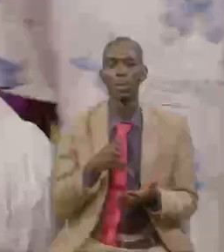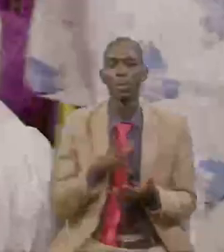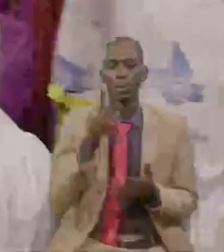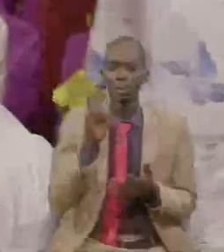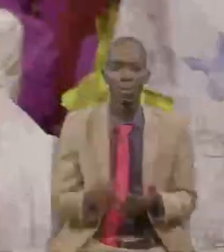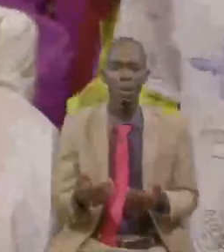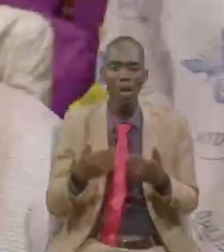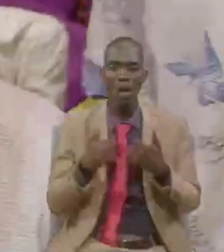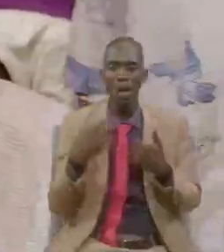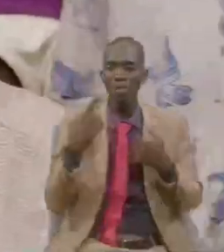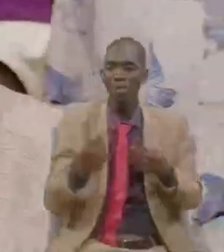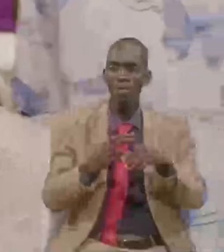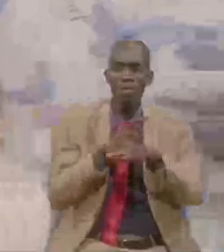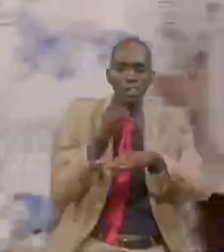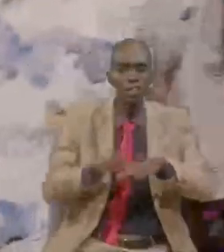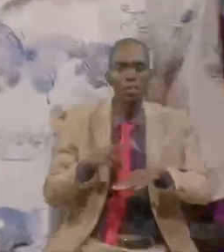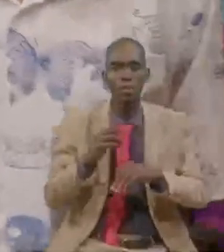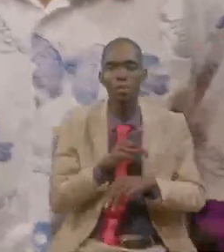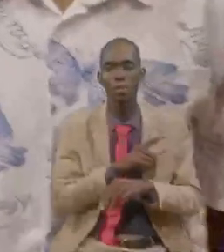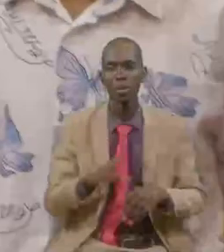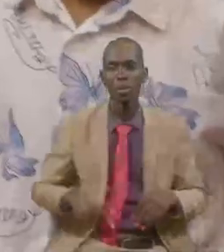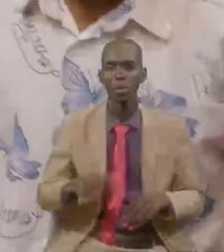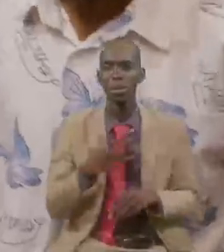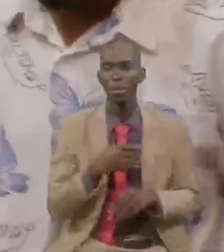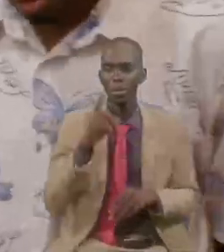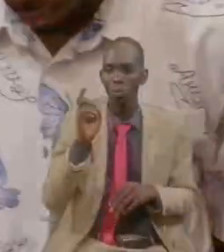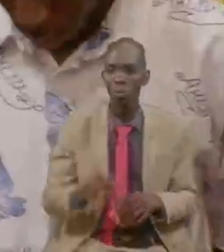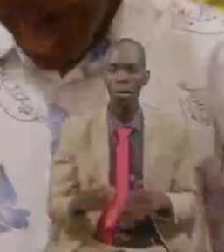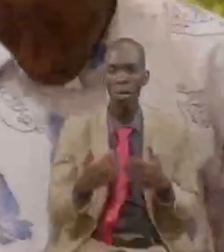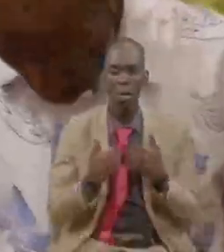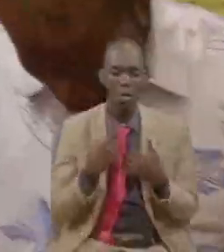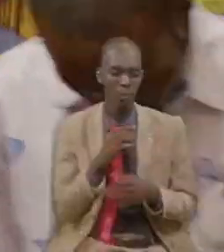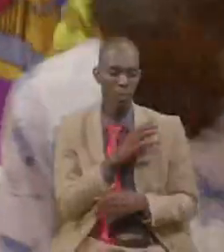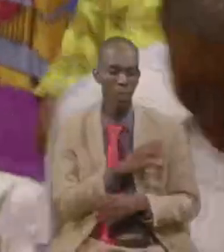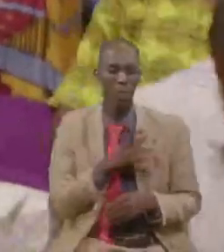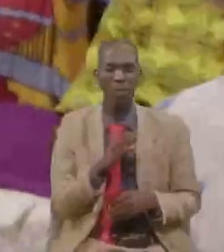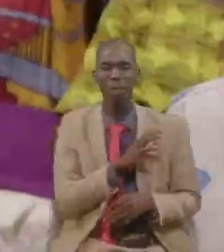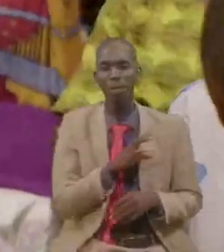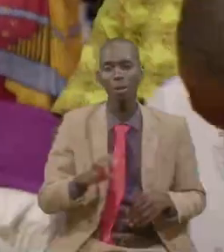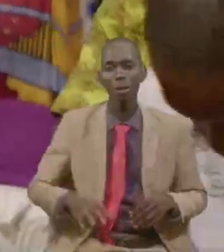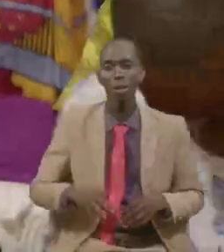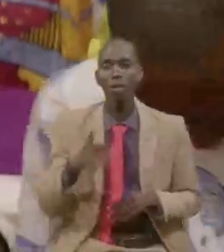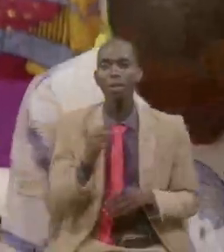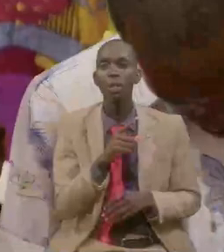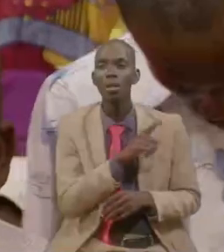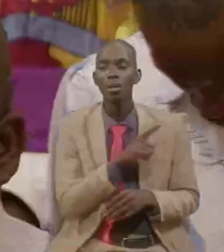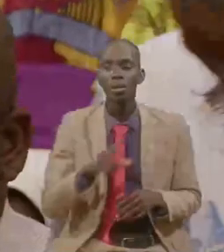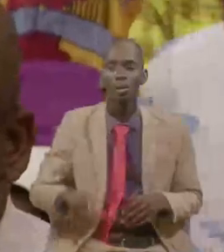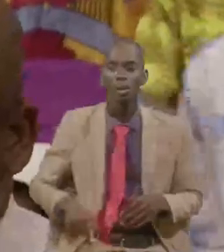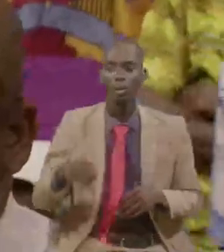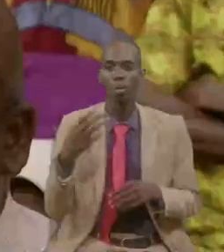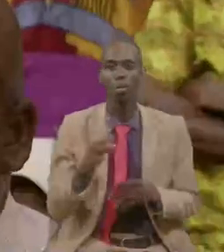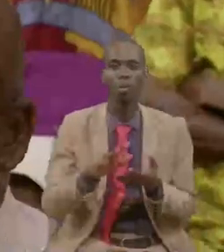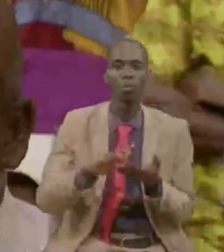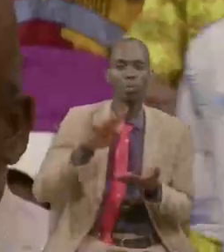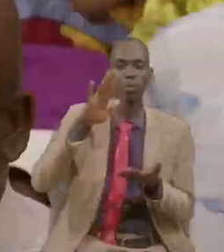vous devez désirer avoir la vraie nature de Dieu et le vrai caractère de Christ, le Seigneur